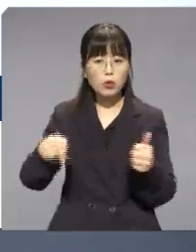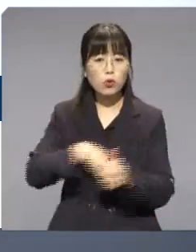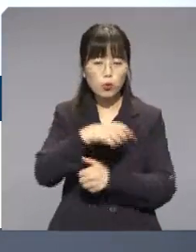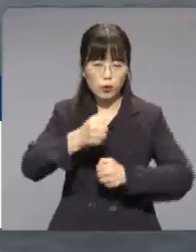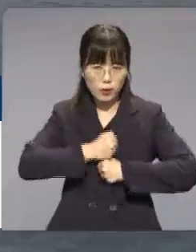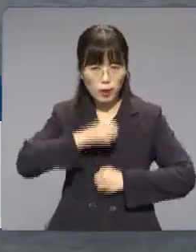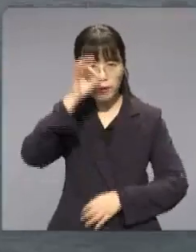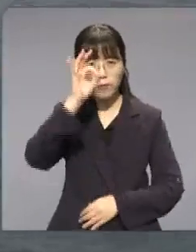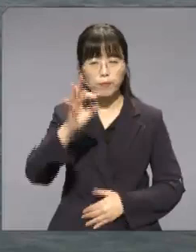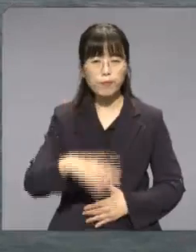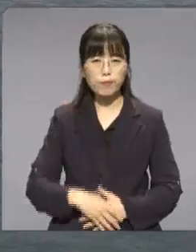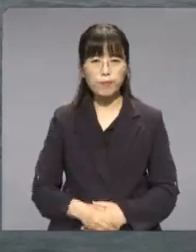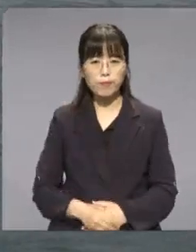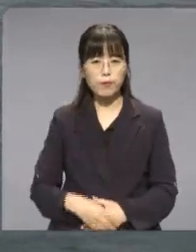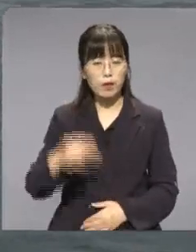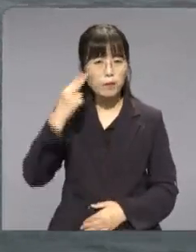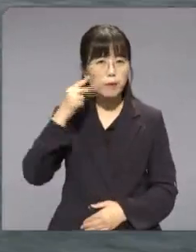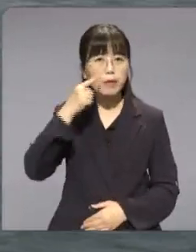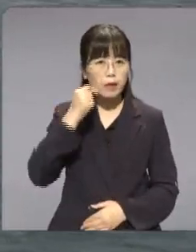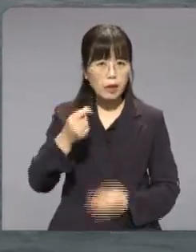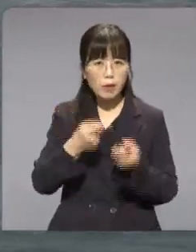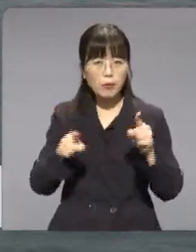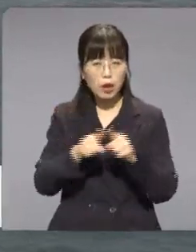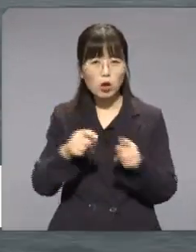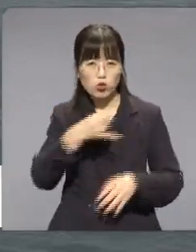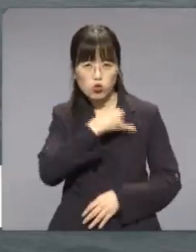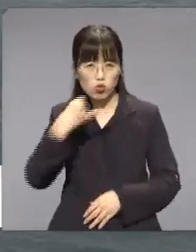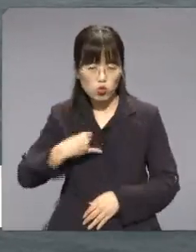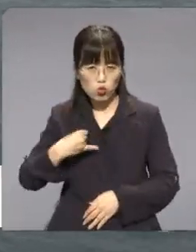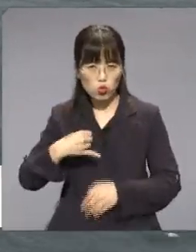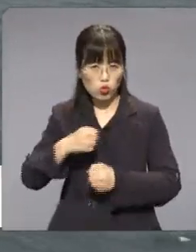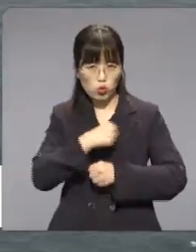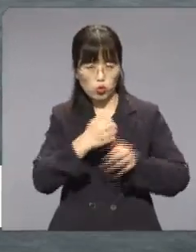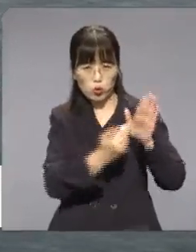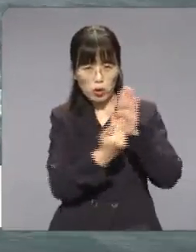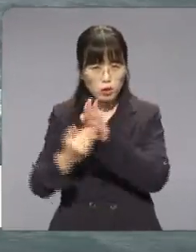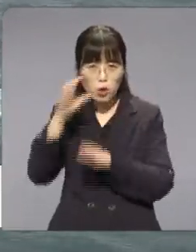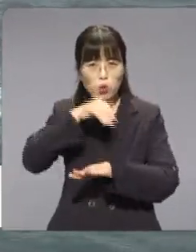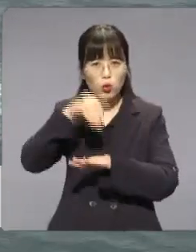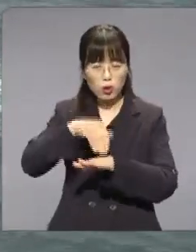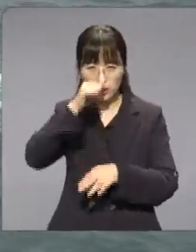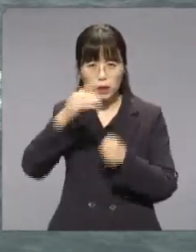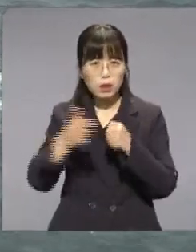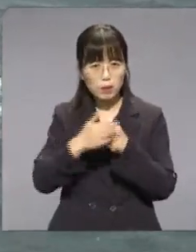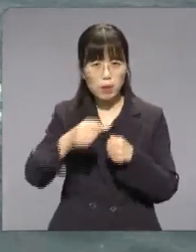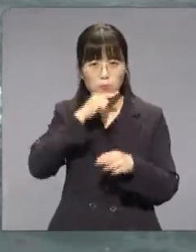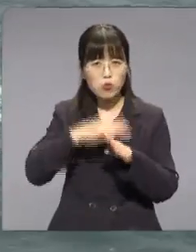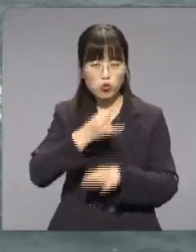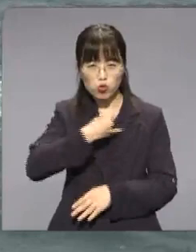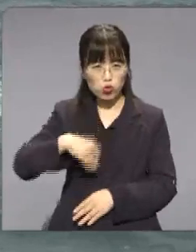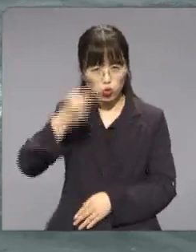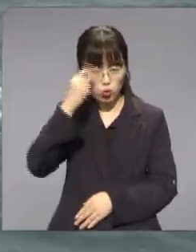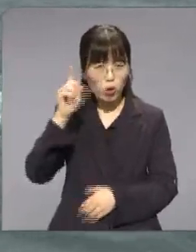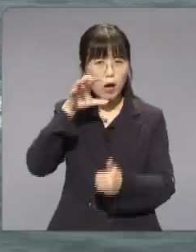동향을 예의주시하도록. 미일과 함께 중국 견제 훈련을 이어왔던 만큼 북중러 훈련을